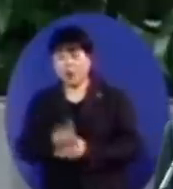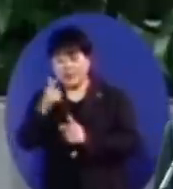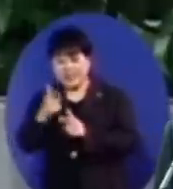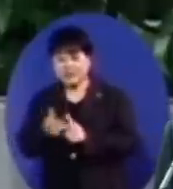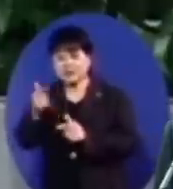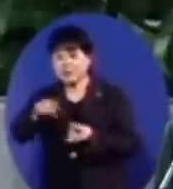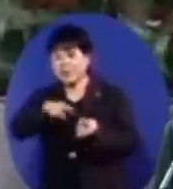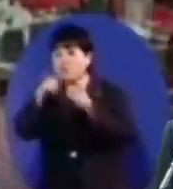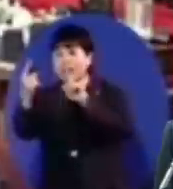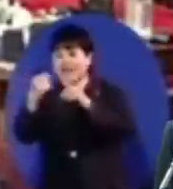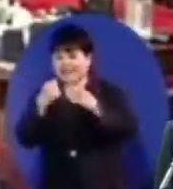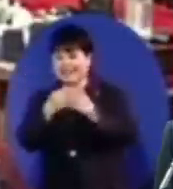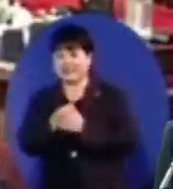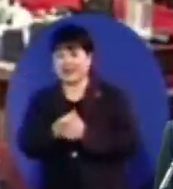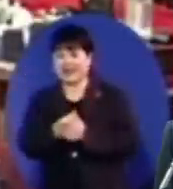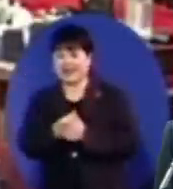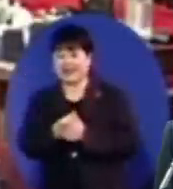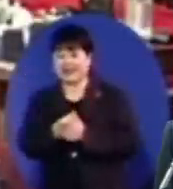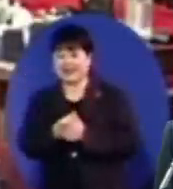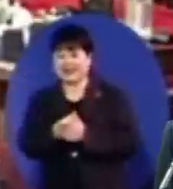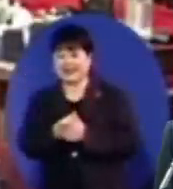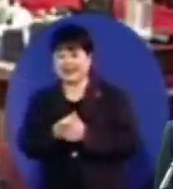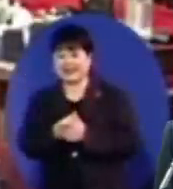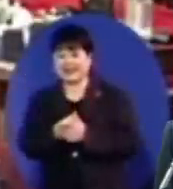예수님은 부활하시기 때문에